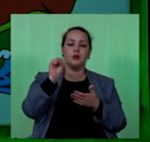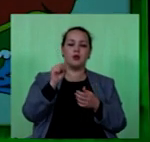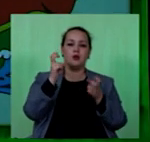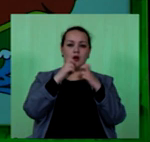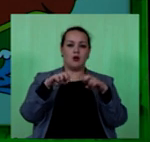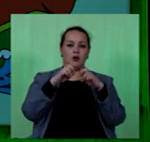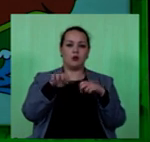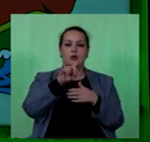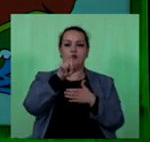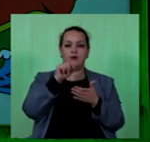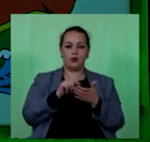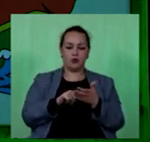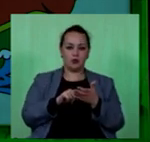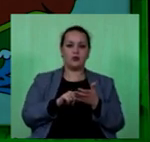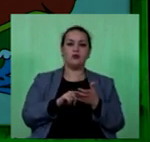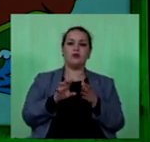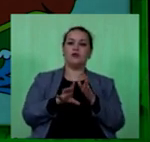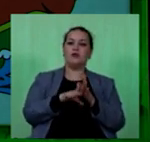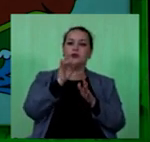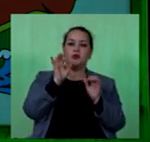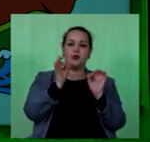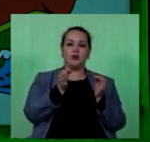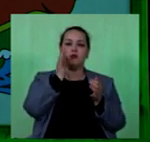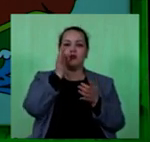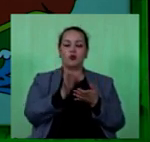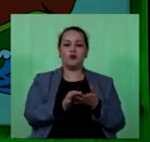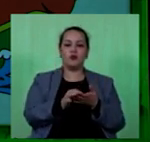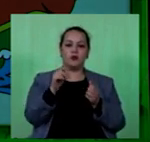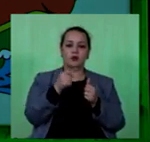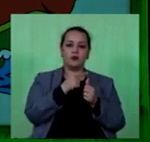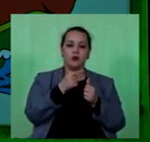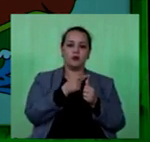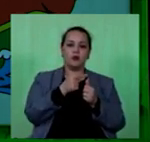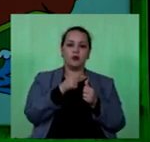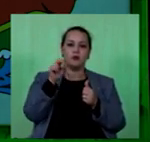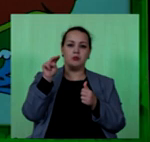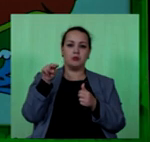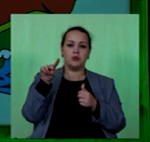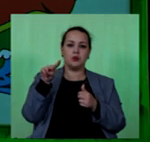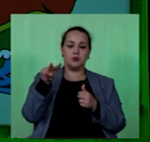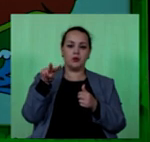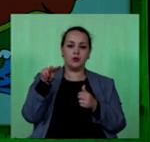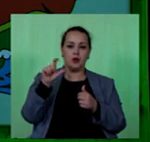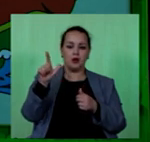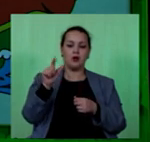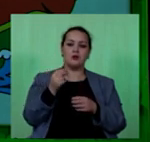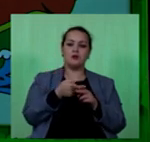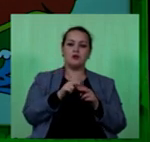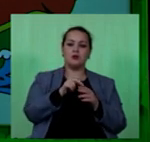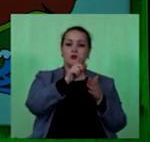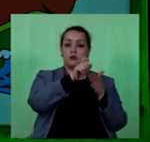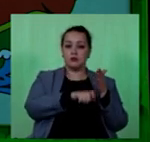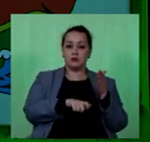вопросы выбери правильный ответ имя прилагательное это а текст б